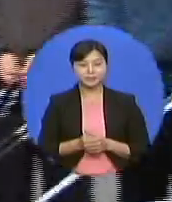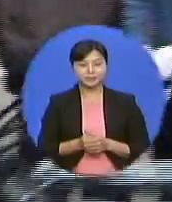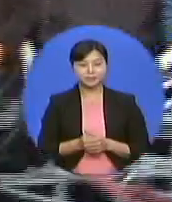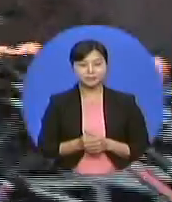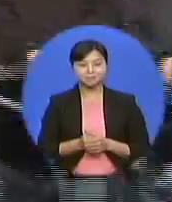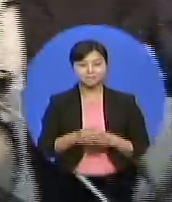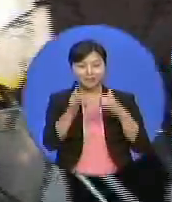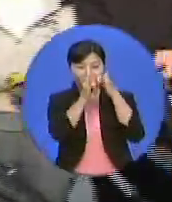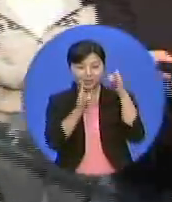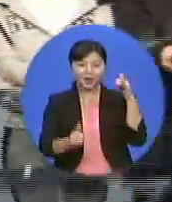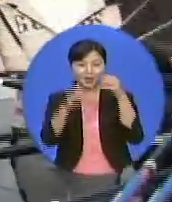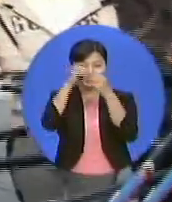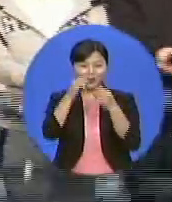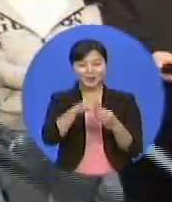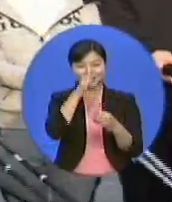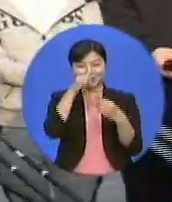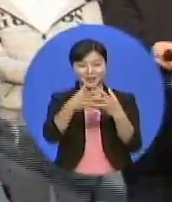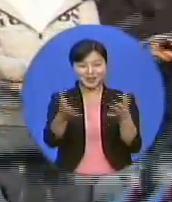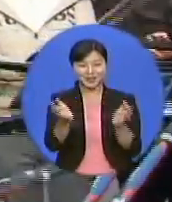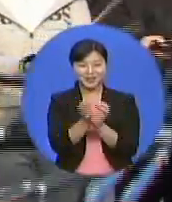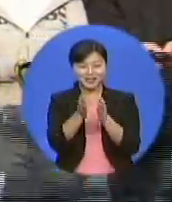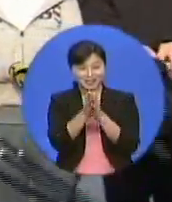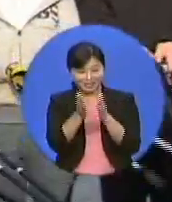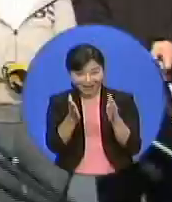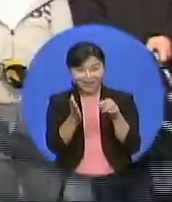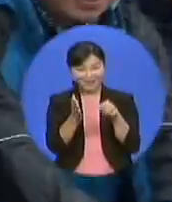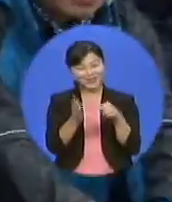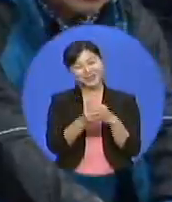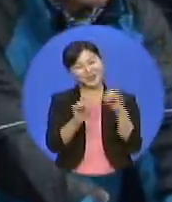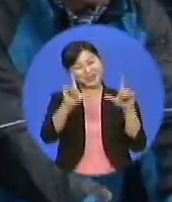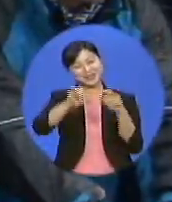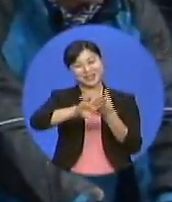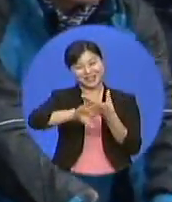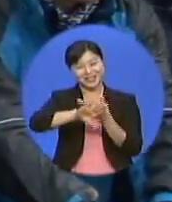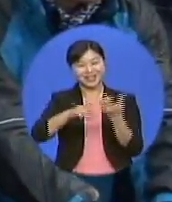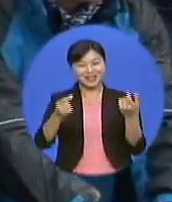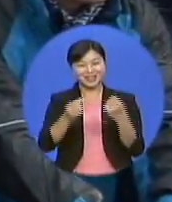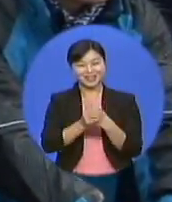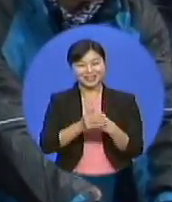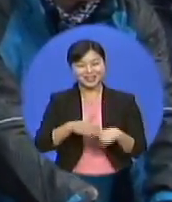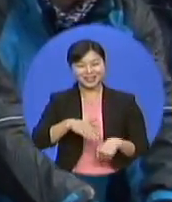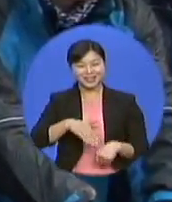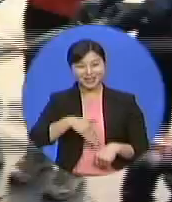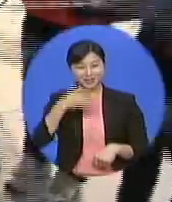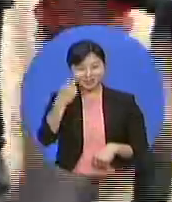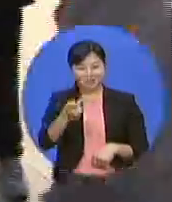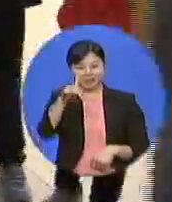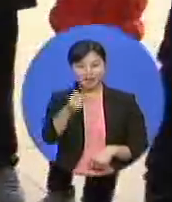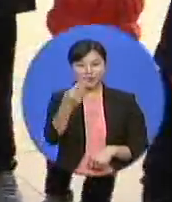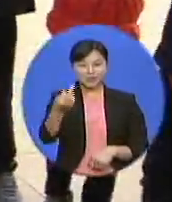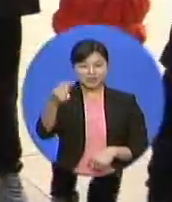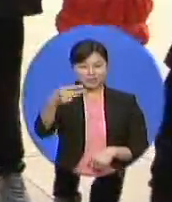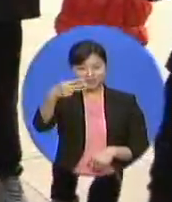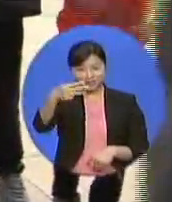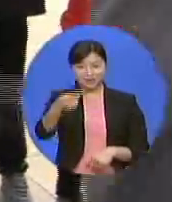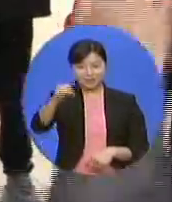역시 역사와 전통을 가진 동호회는 시작도 다르다. 남산 노르딕 파이팅!